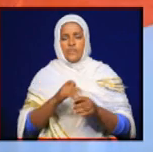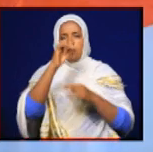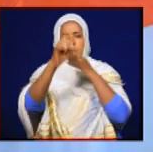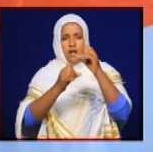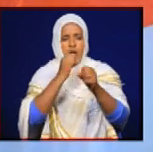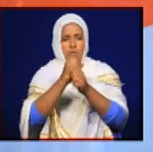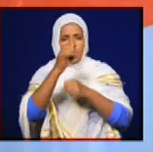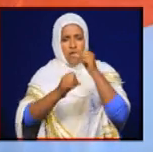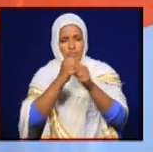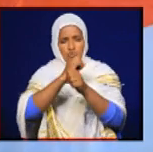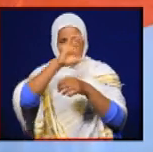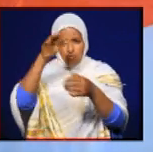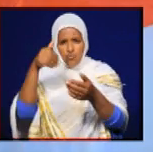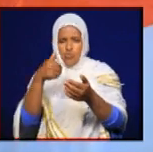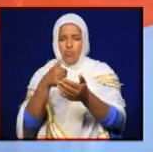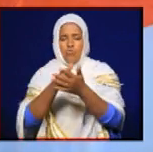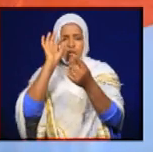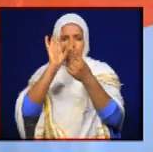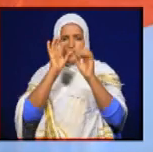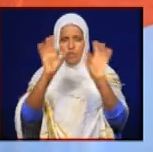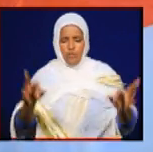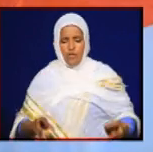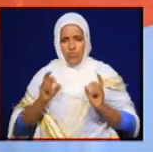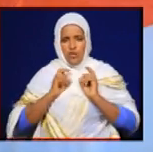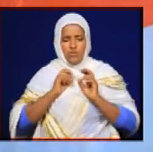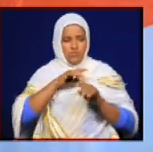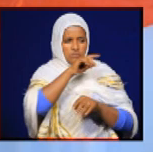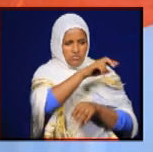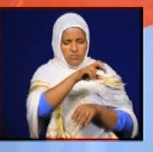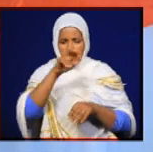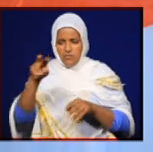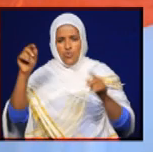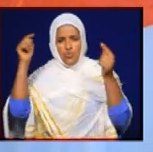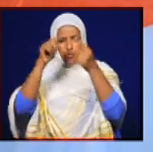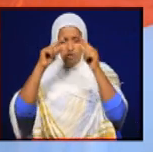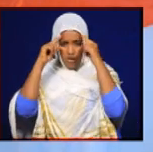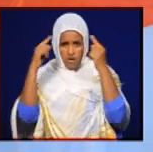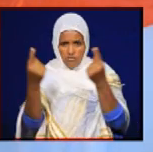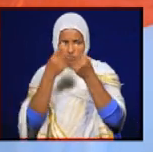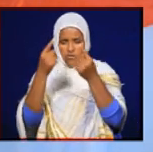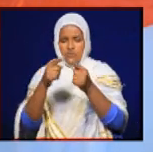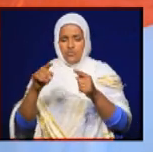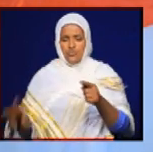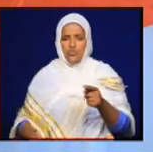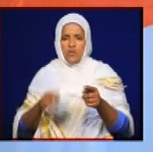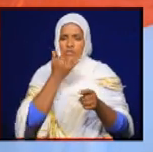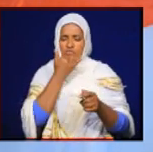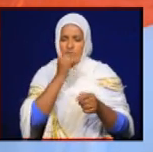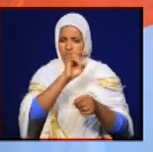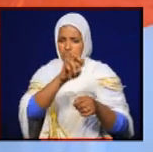ከአመት አመት ሁሉ አላማ በሌለው ህይወት ባዝናለው ወደ ተውኩት ኃጢአት እንደ ውሻ ተፋት